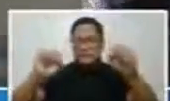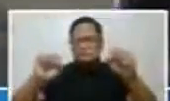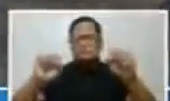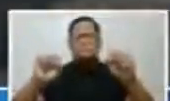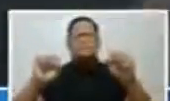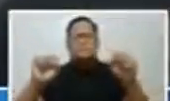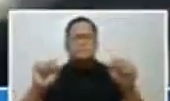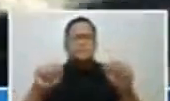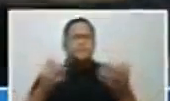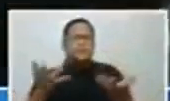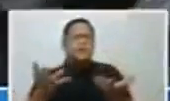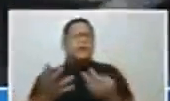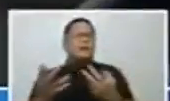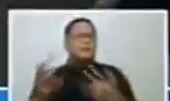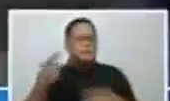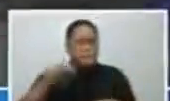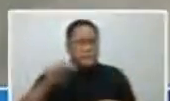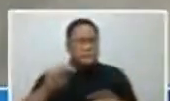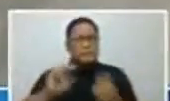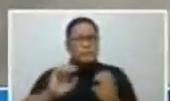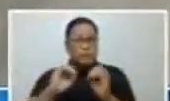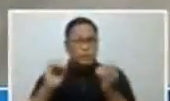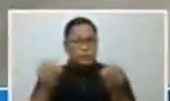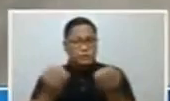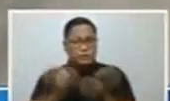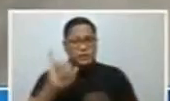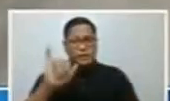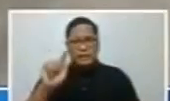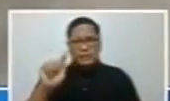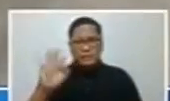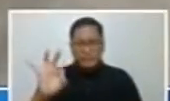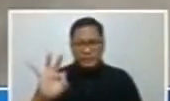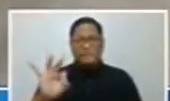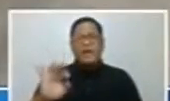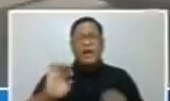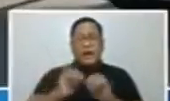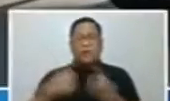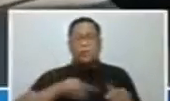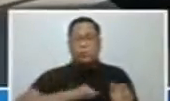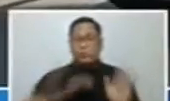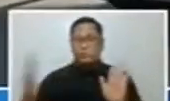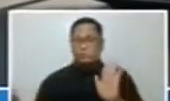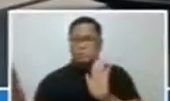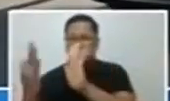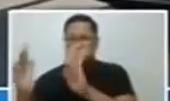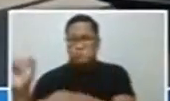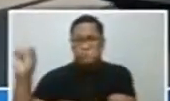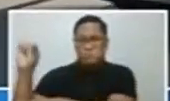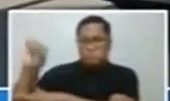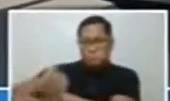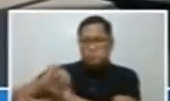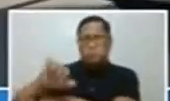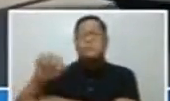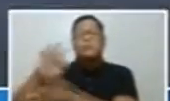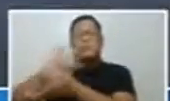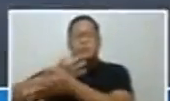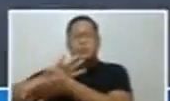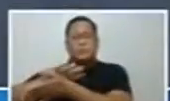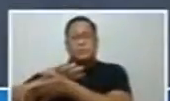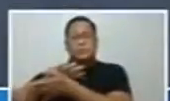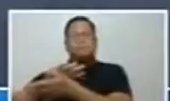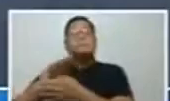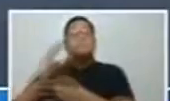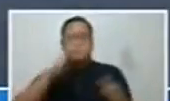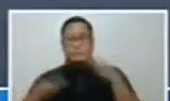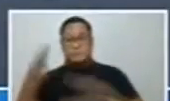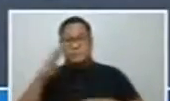So, titingnan muna natin at papakinggan natin yung report ng TWG on analytics and data analytics